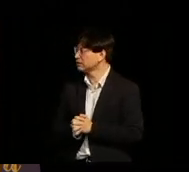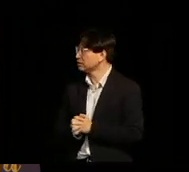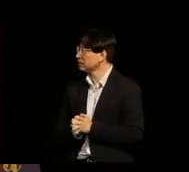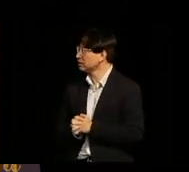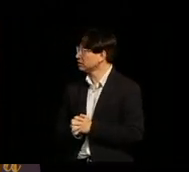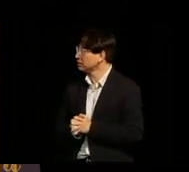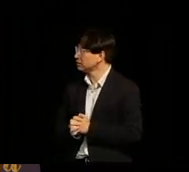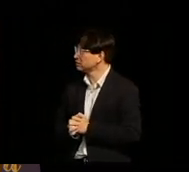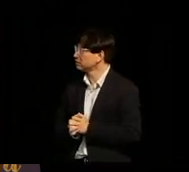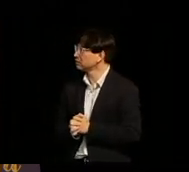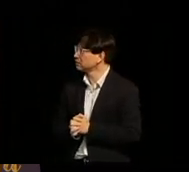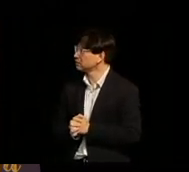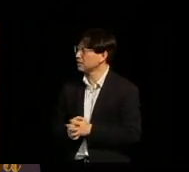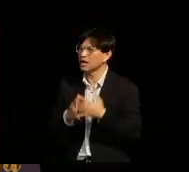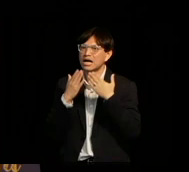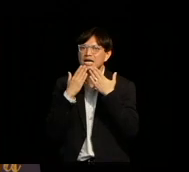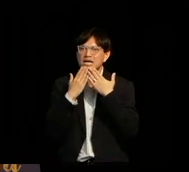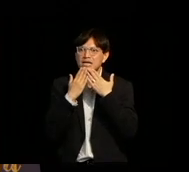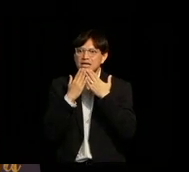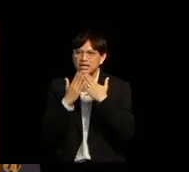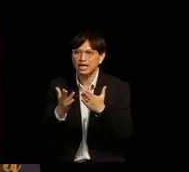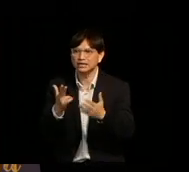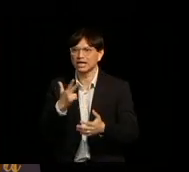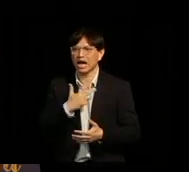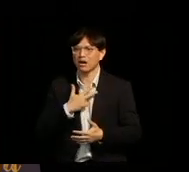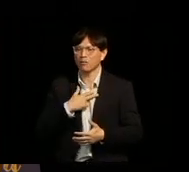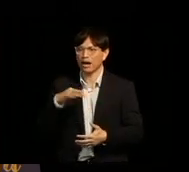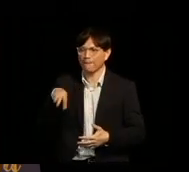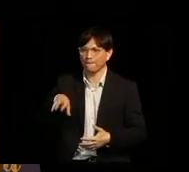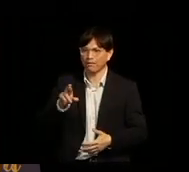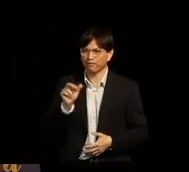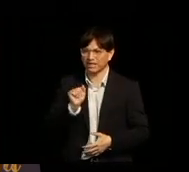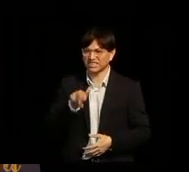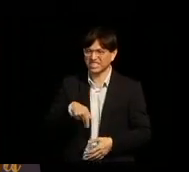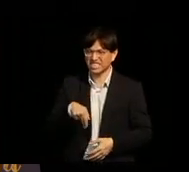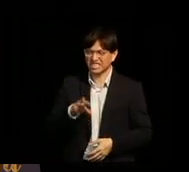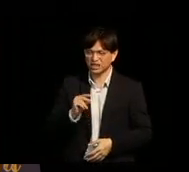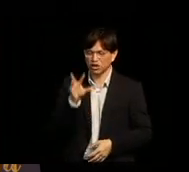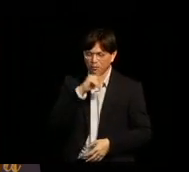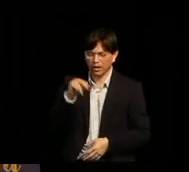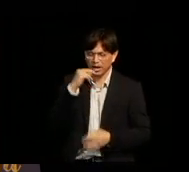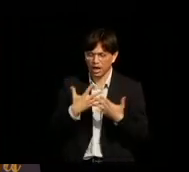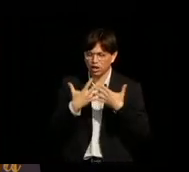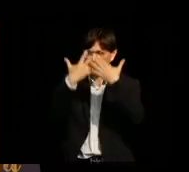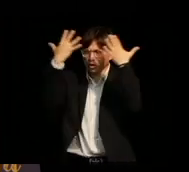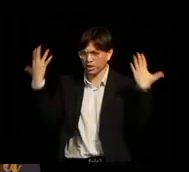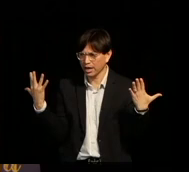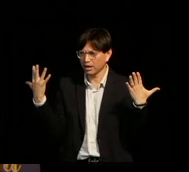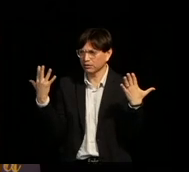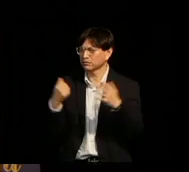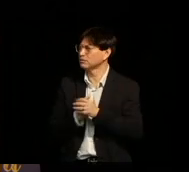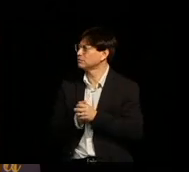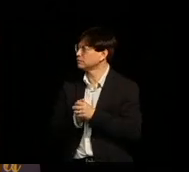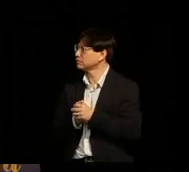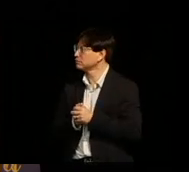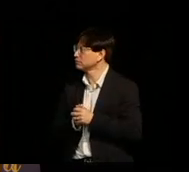da apripista grazie a Papa Francesco che ha parlato chiaramente e ha innescato